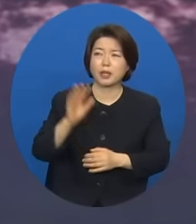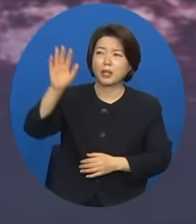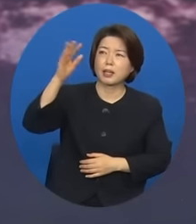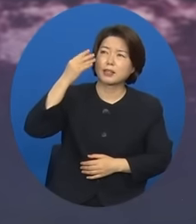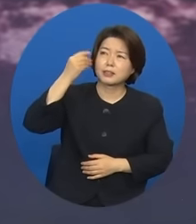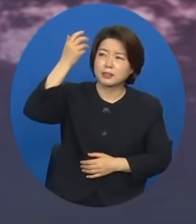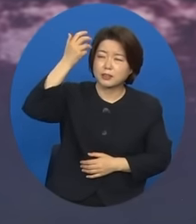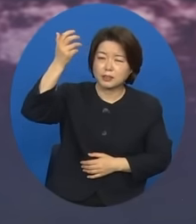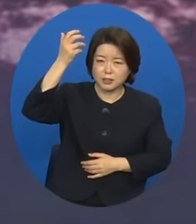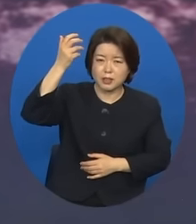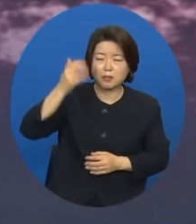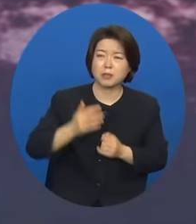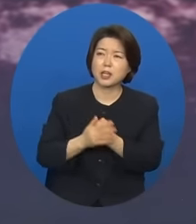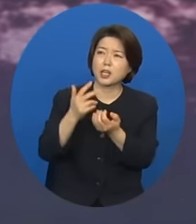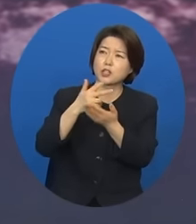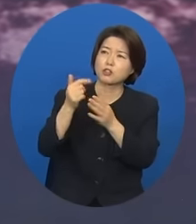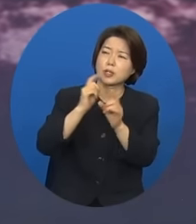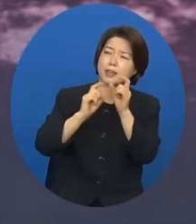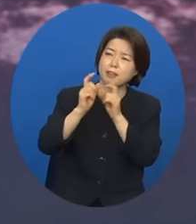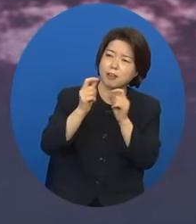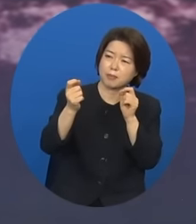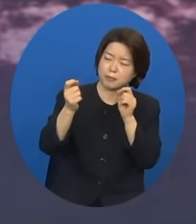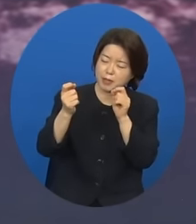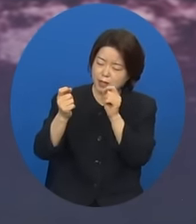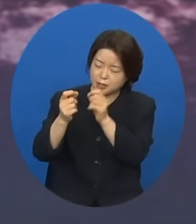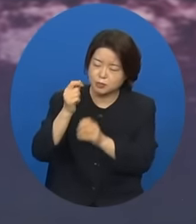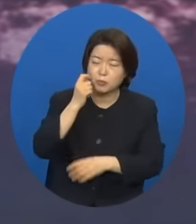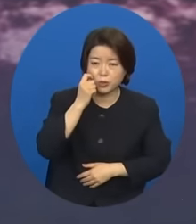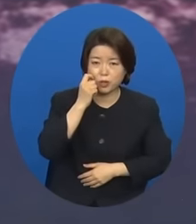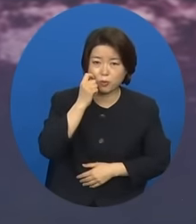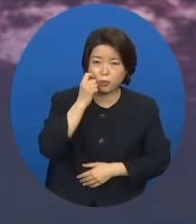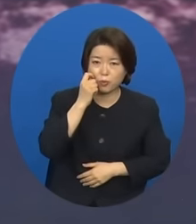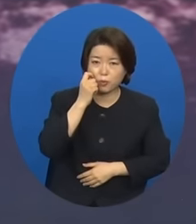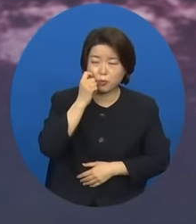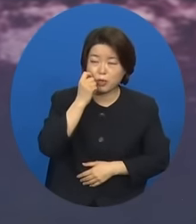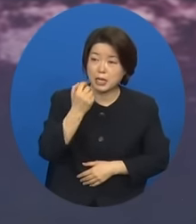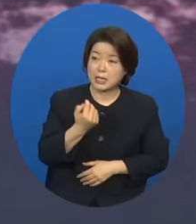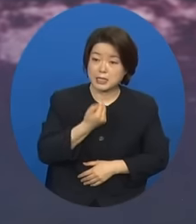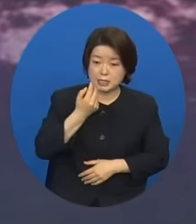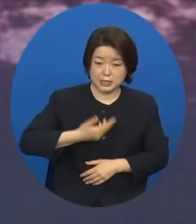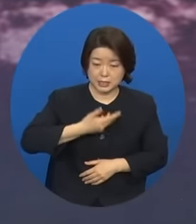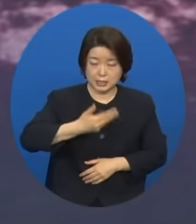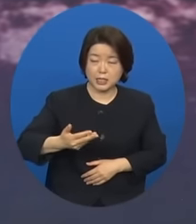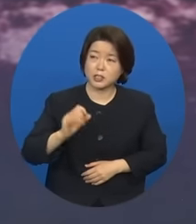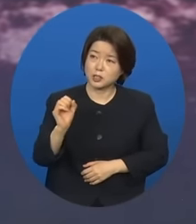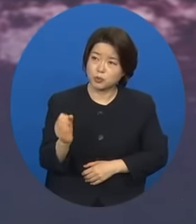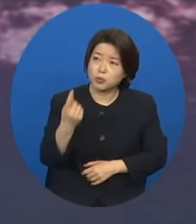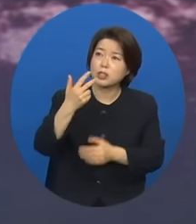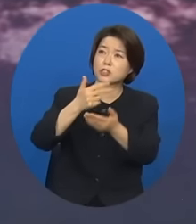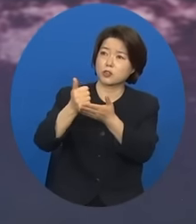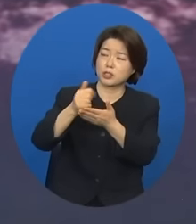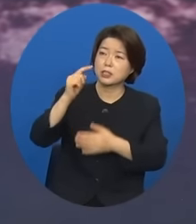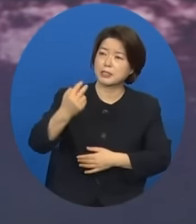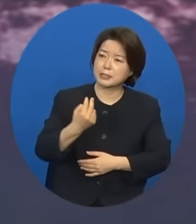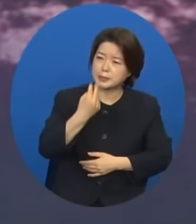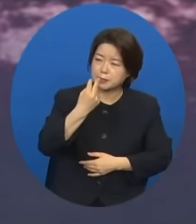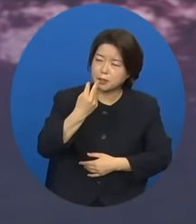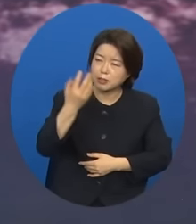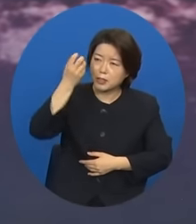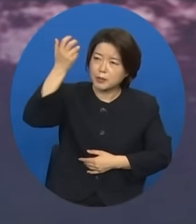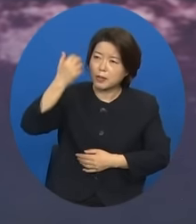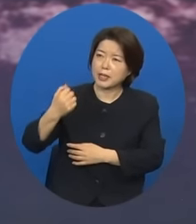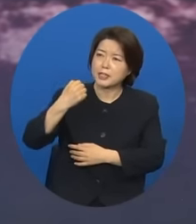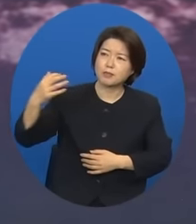성령님 주님께로 더 나가지 못하고 생수의 근원이신 주님 그리고 그 생명수 성령을 누리지